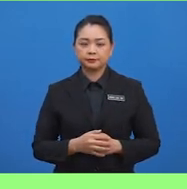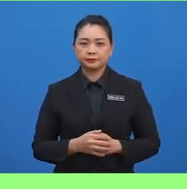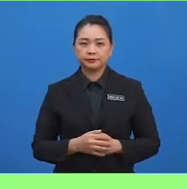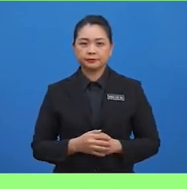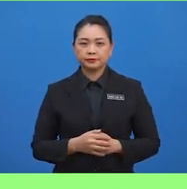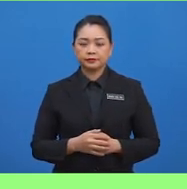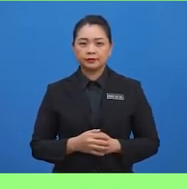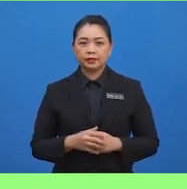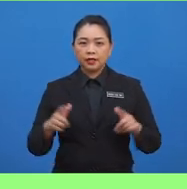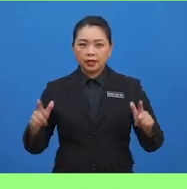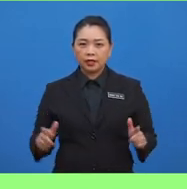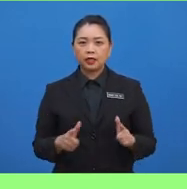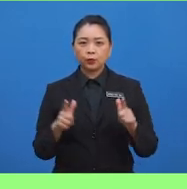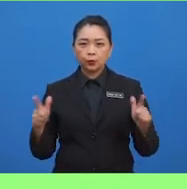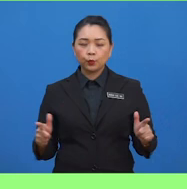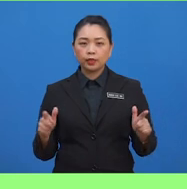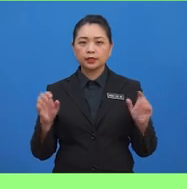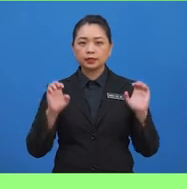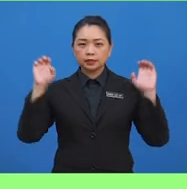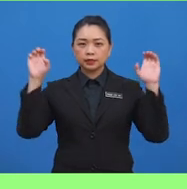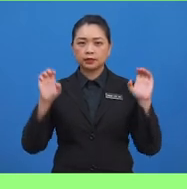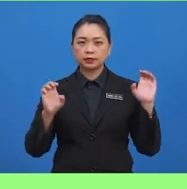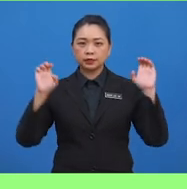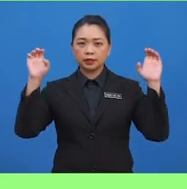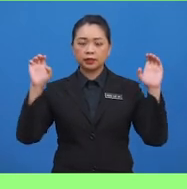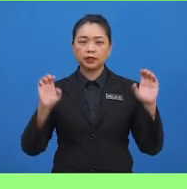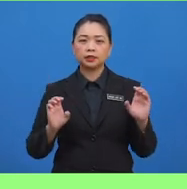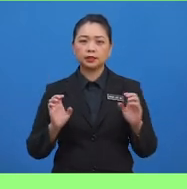senyum lakukan senam